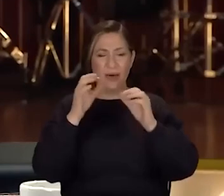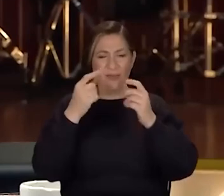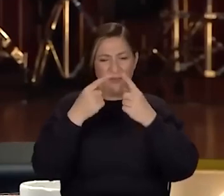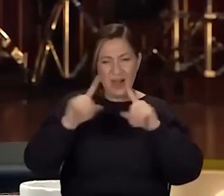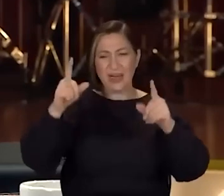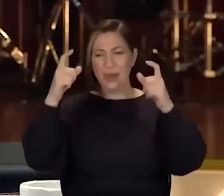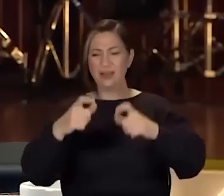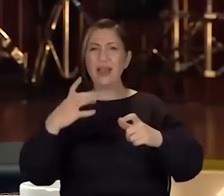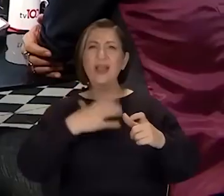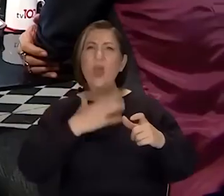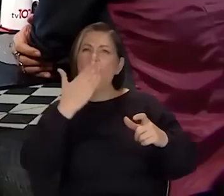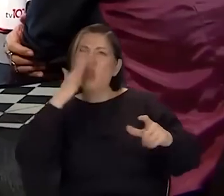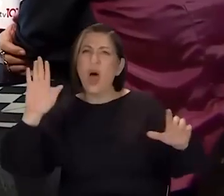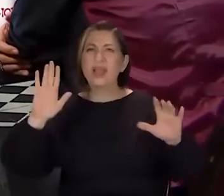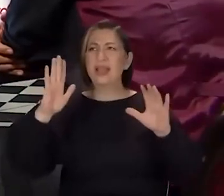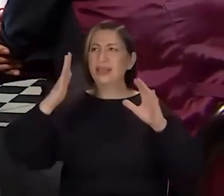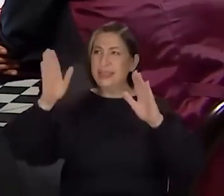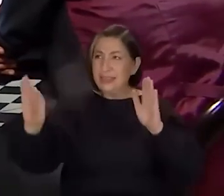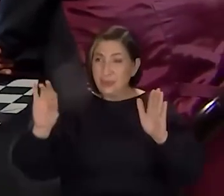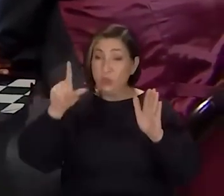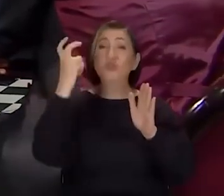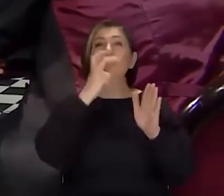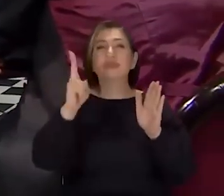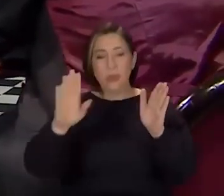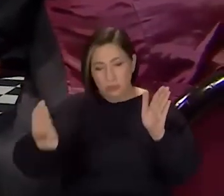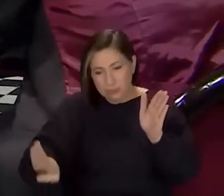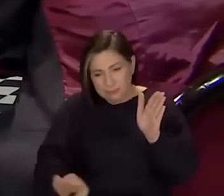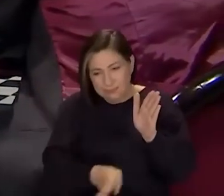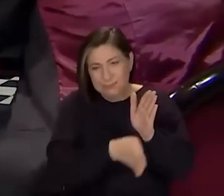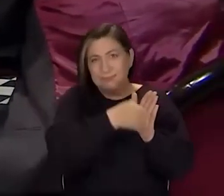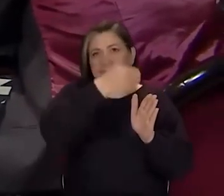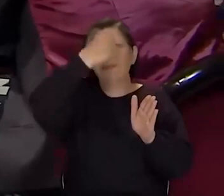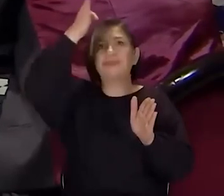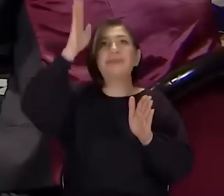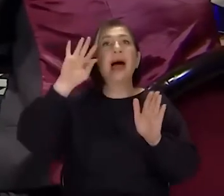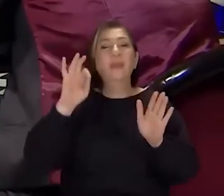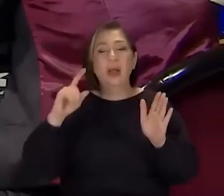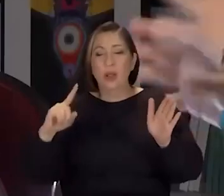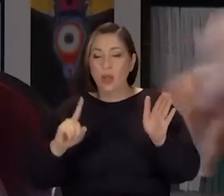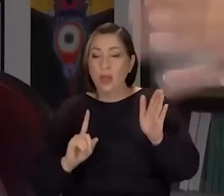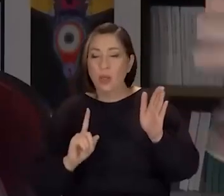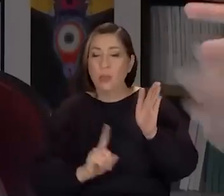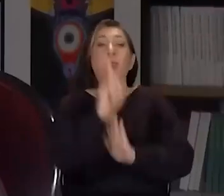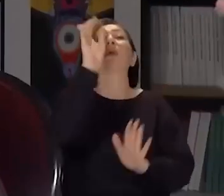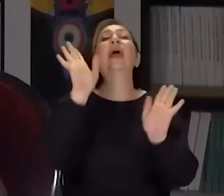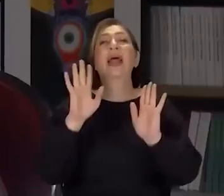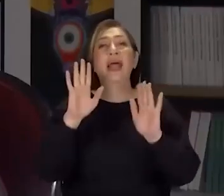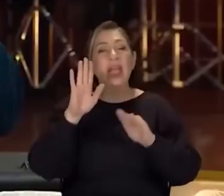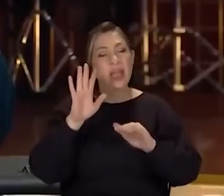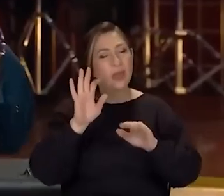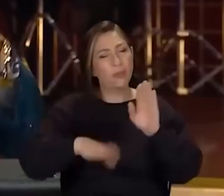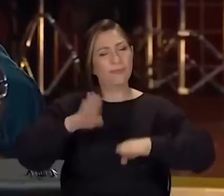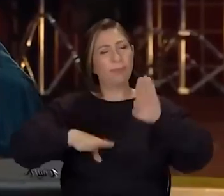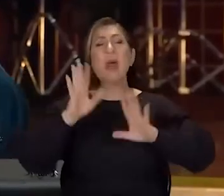underground, daha böyle bir dipten gelen dalgadır senin müziğin. Böyle öyle geldin, evet. Hiç böyle debelenmeden,